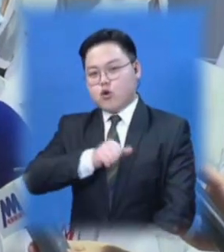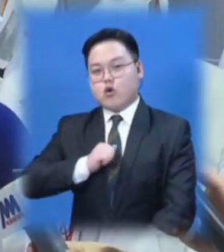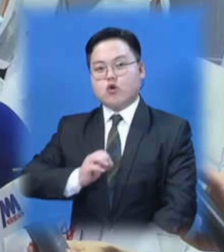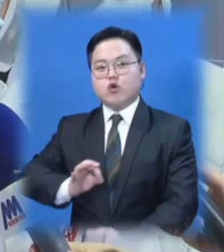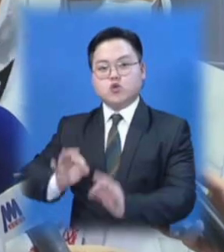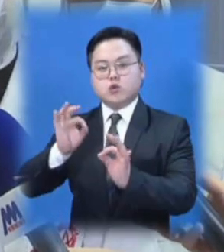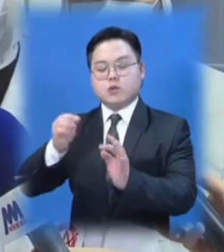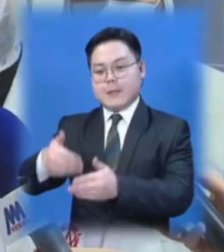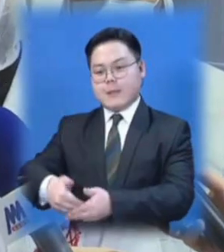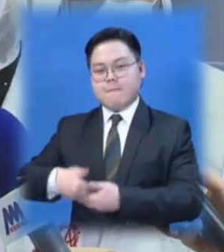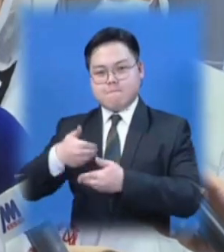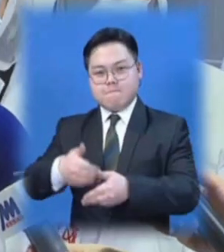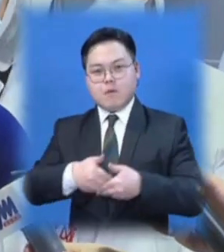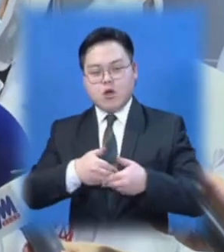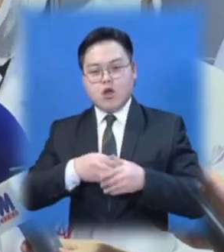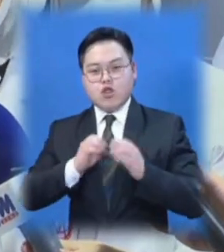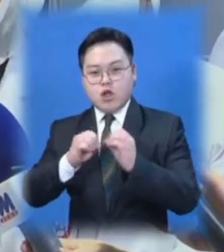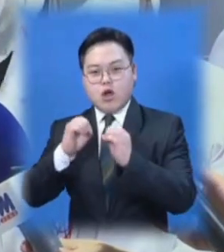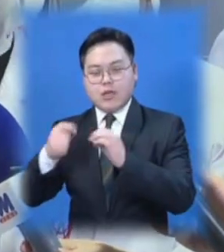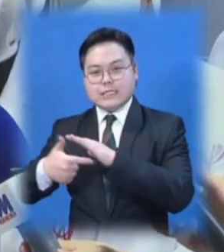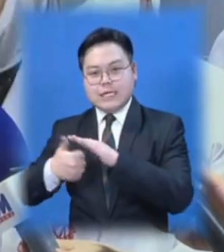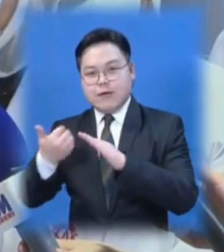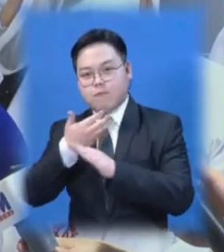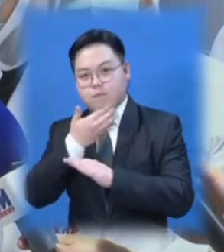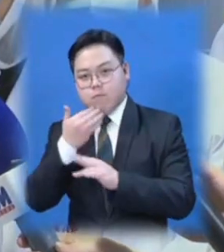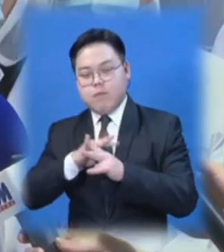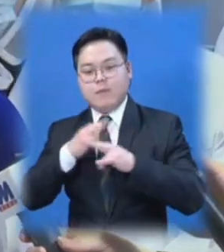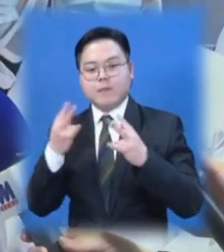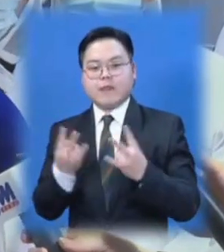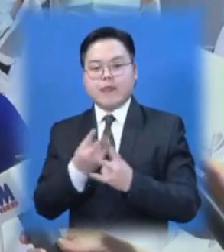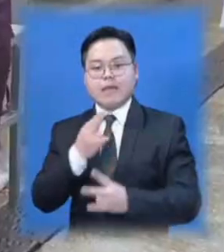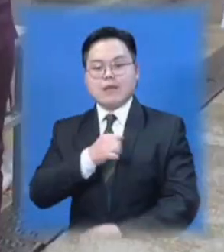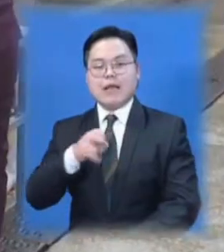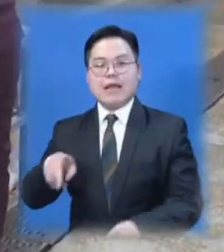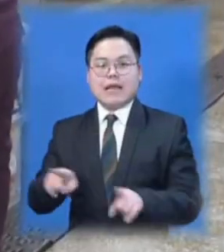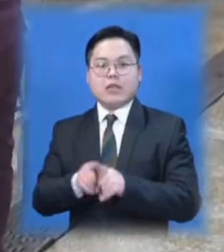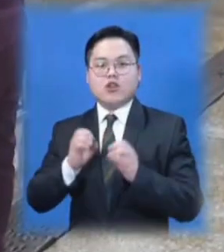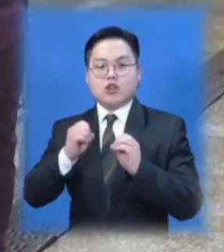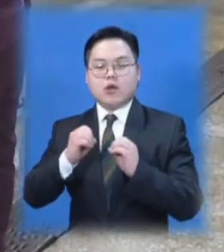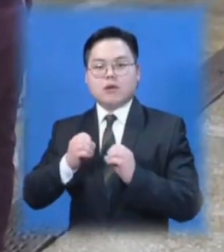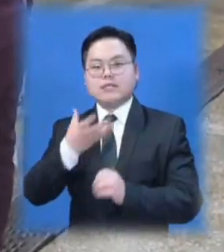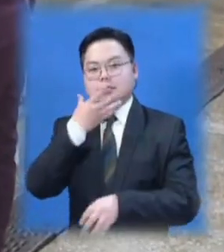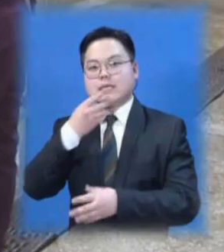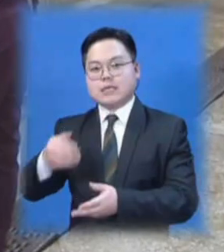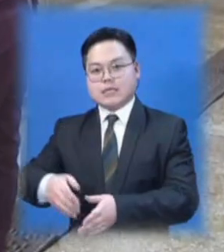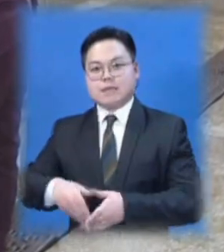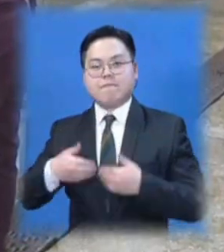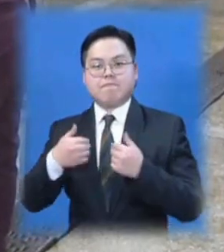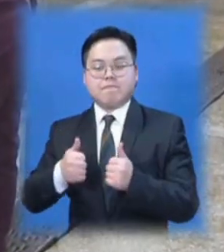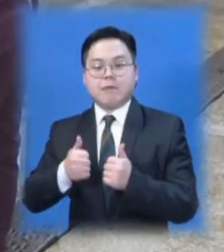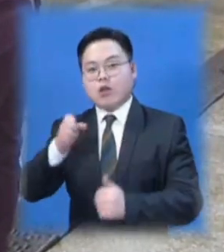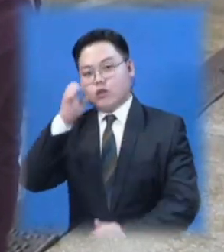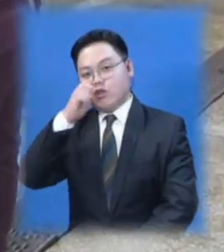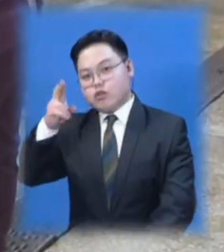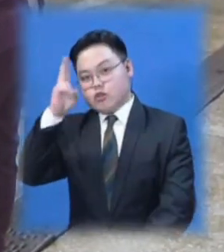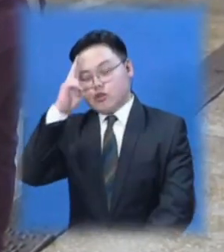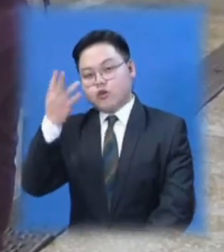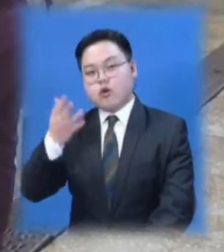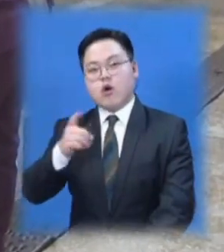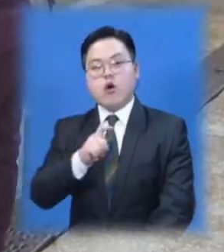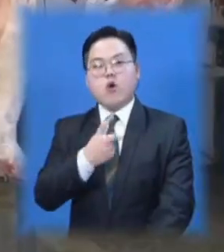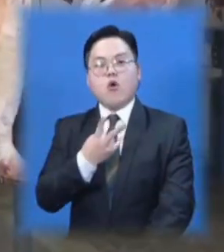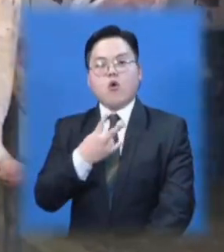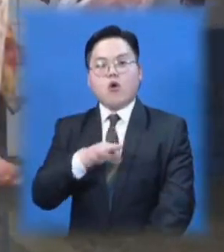гэдэг бүхэл юмыг нэг л нэгэд нийгмийн дах нийгмийн дах гэдэг За ерөнхийлөгч хөрөлсөх мөнгөөр Хөнгөт